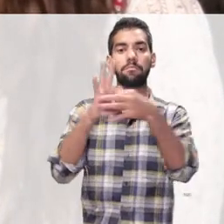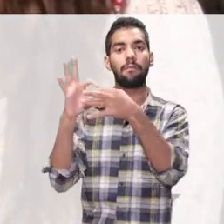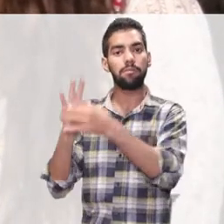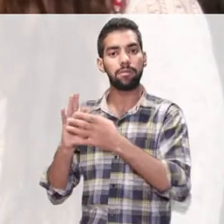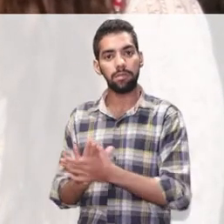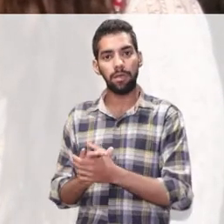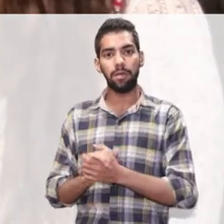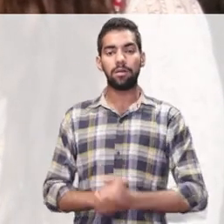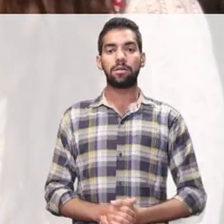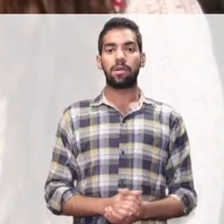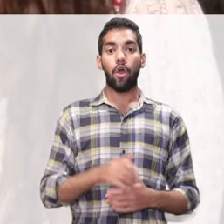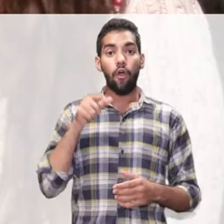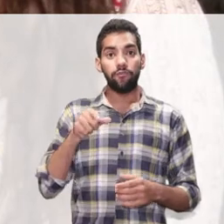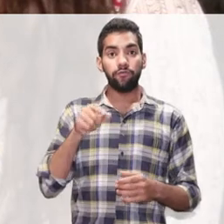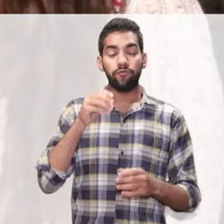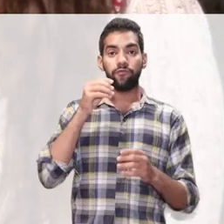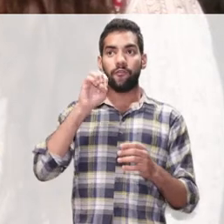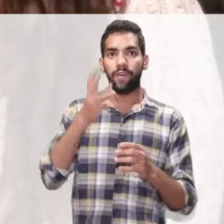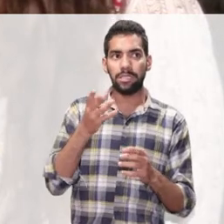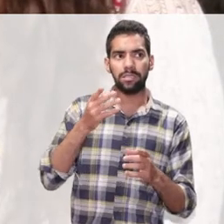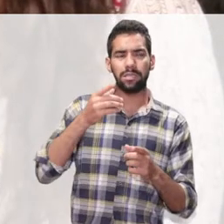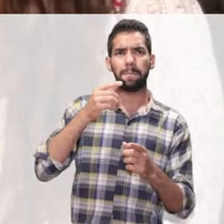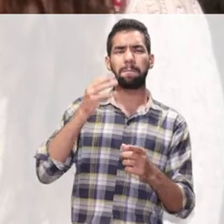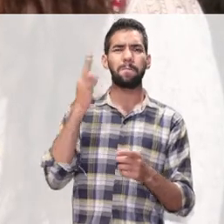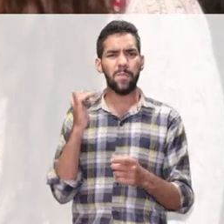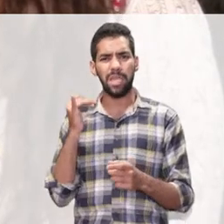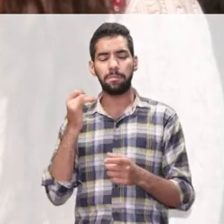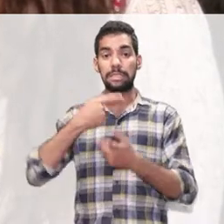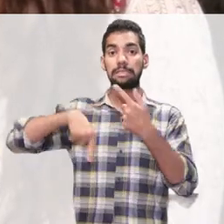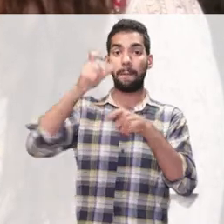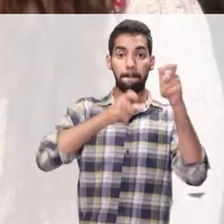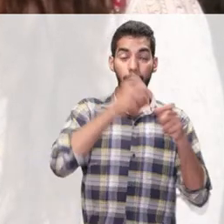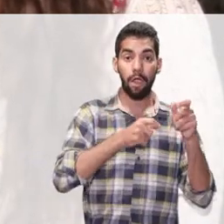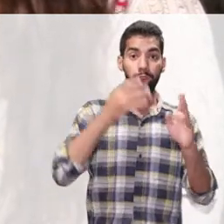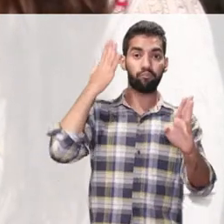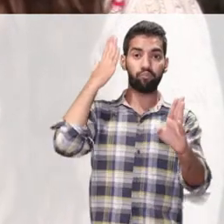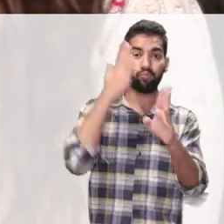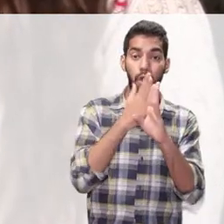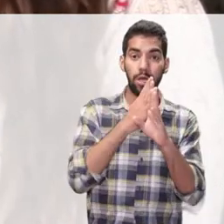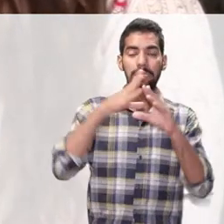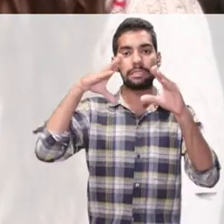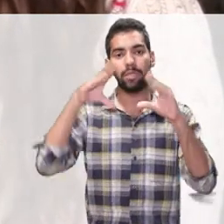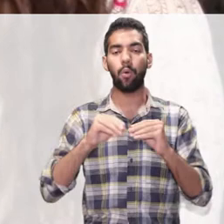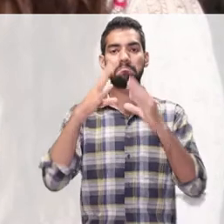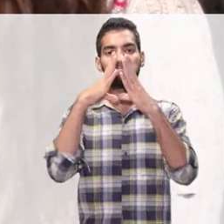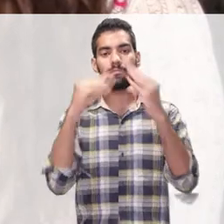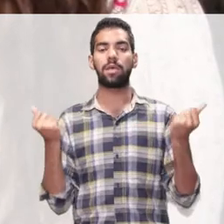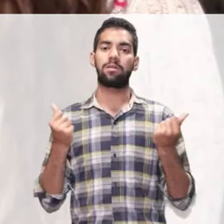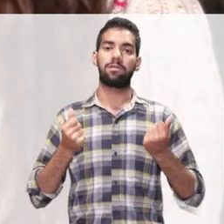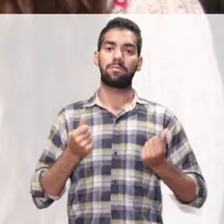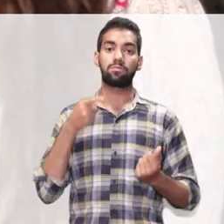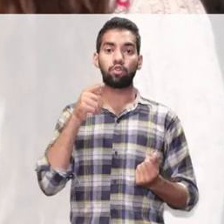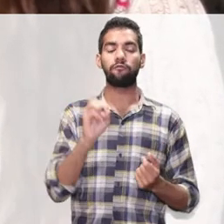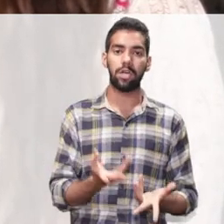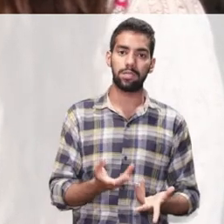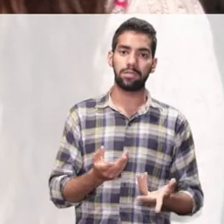सिंघपुर इस डरते अब लास्ट फोकस टैबलेट यू कंसंट्रेट ओं व्हाट डूइंग इन थे गवर्नमेंट विदाउट फीलिंग आफ मैजिस्ट्रेट